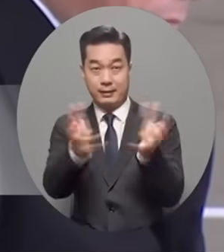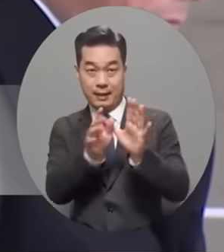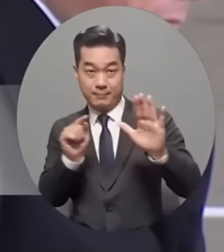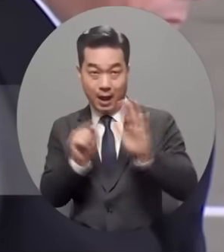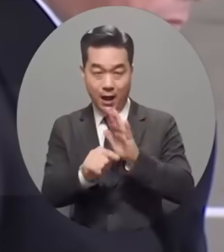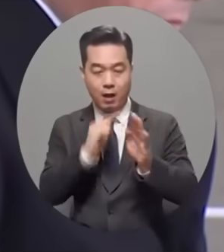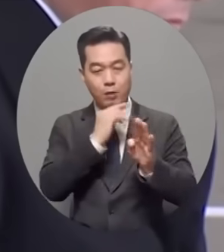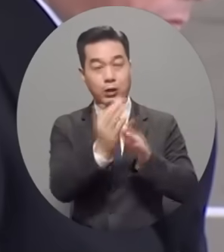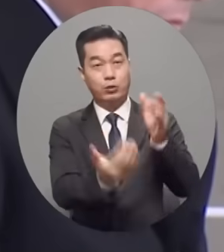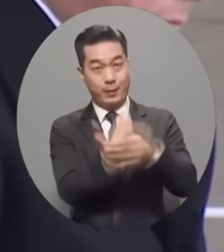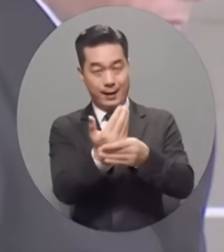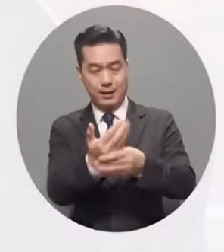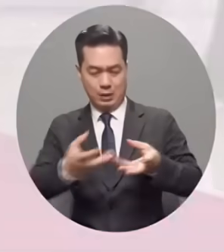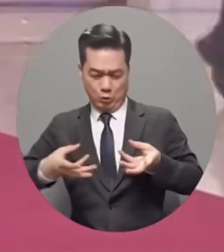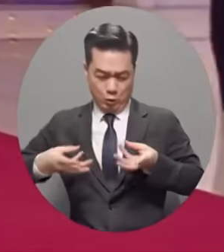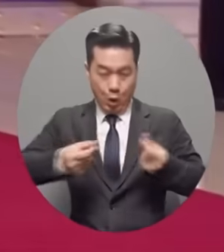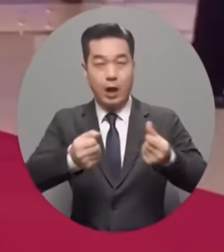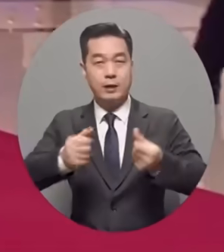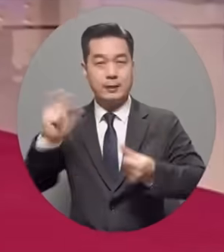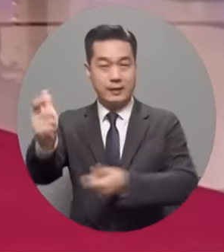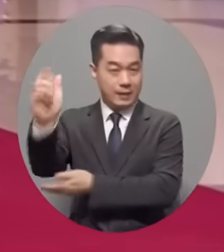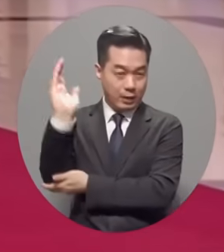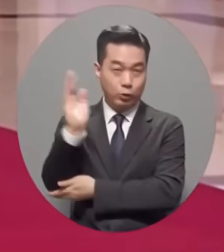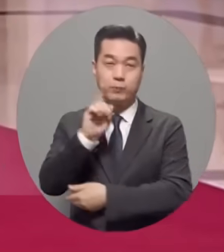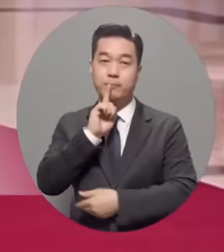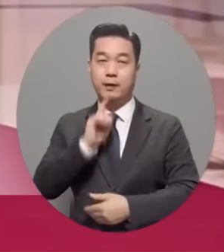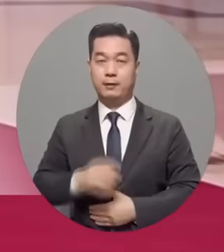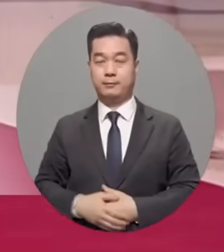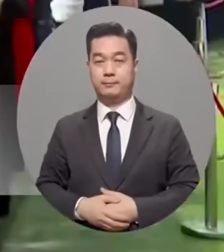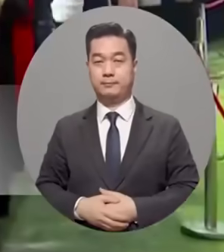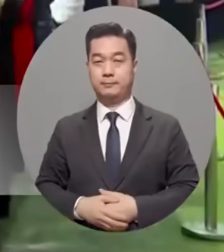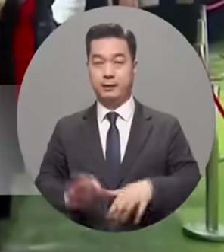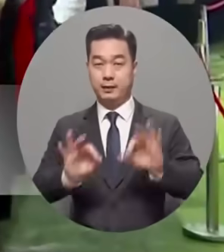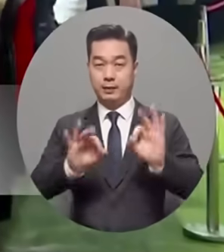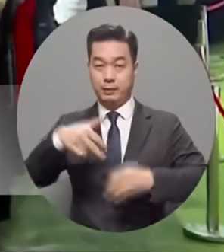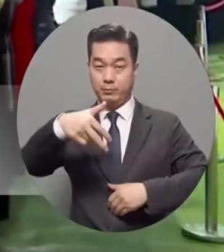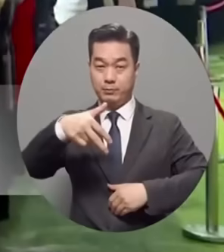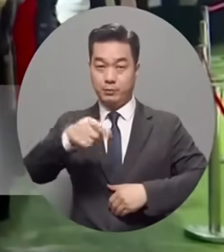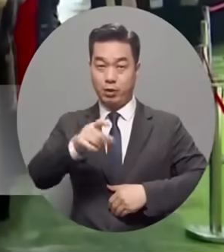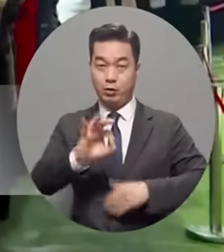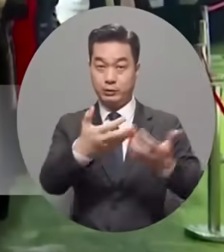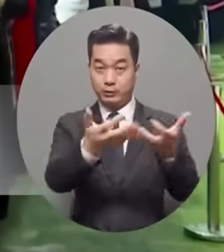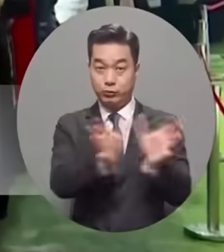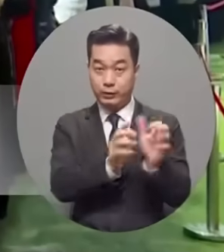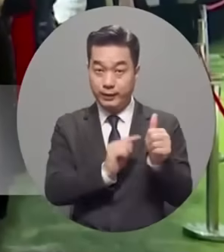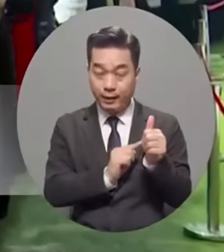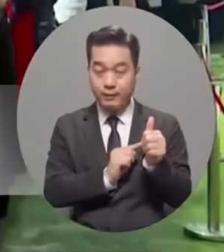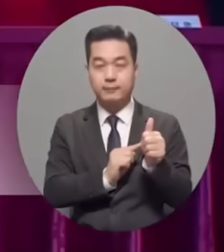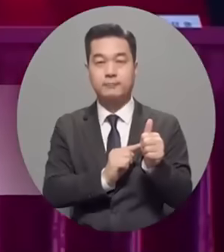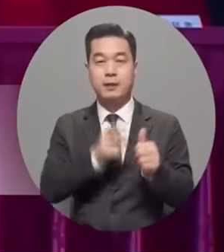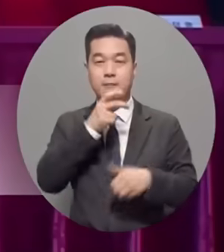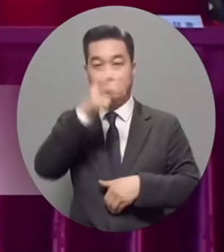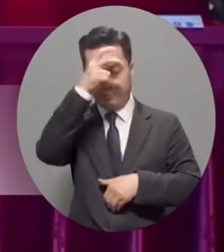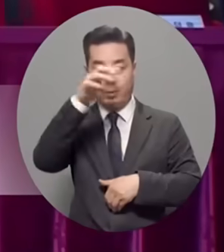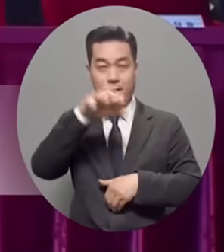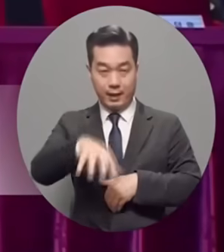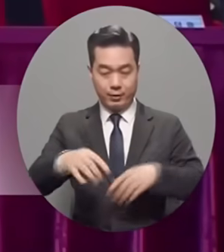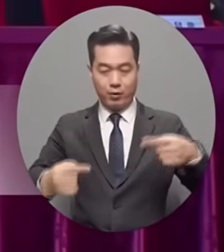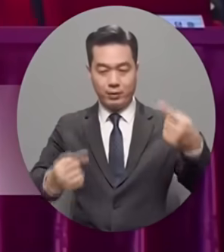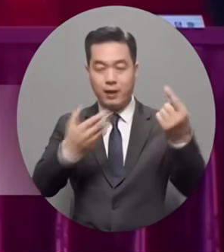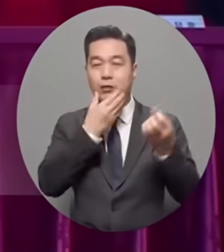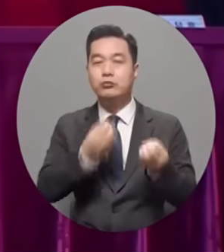거듭 강조했습니다. 이런 가운데 김정은 북한 국무위원장은 평양에서 열린 새해 축하